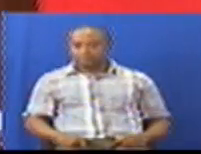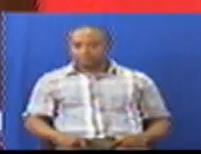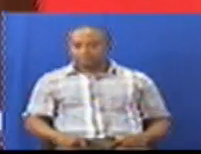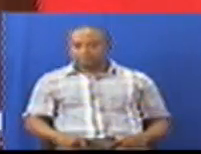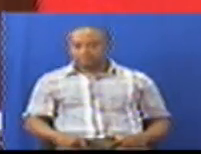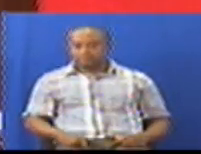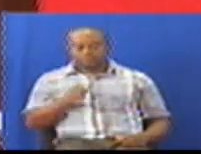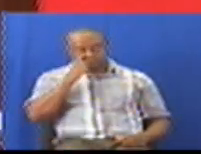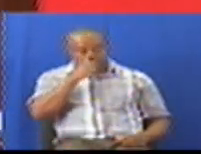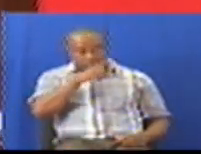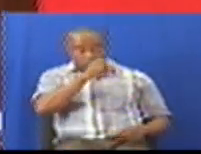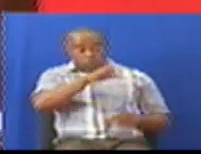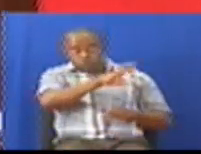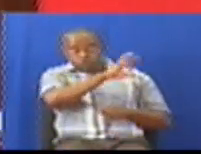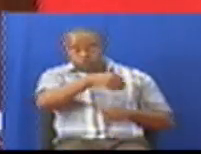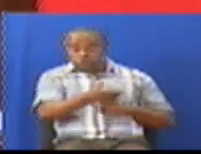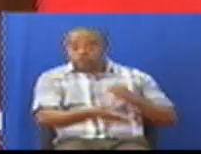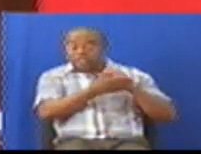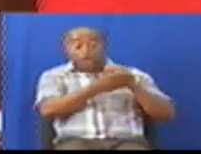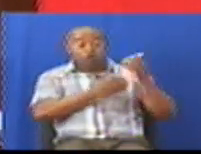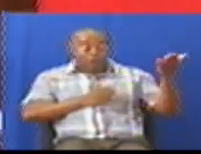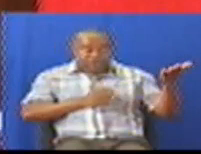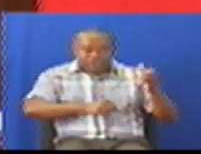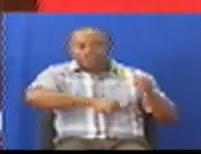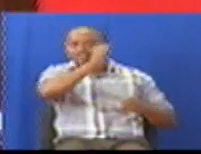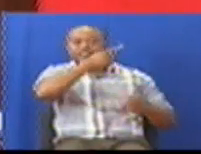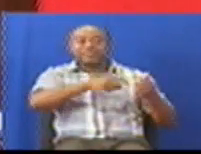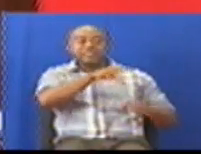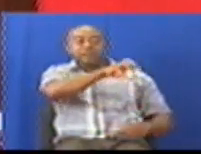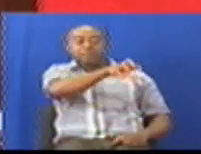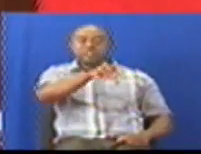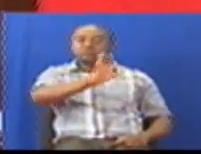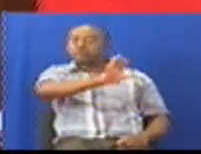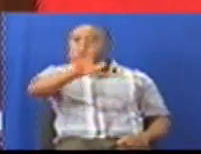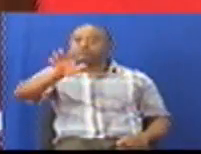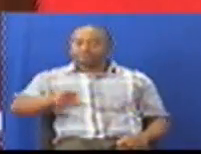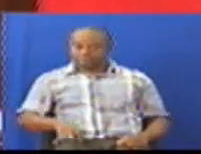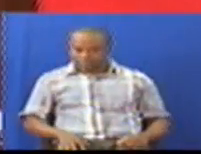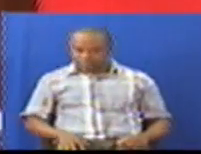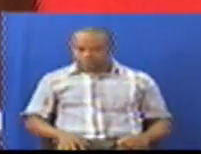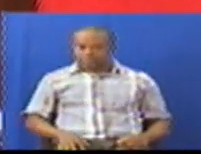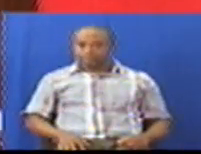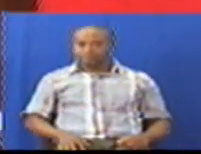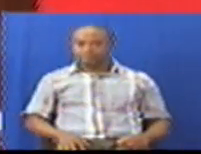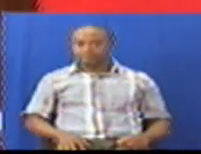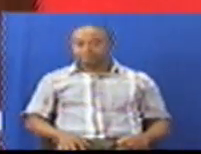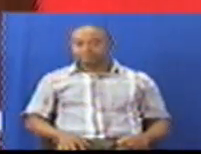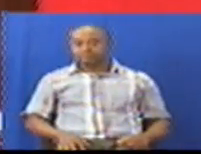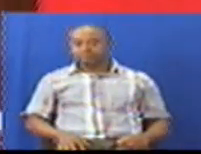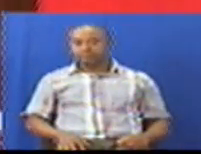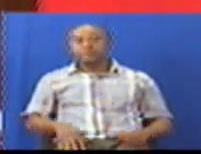pamoja na wanaokusaidia nao wapite bila kupingwa. Lakini vile vile